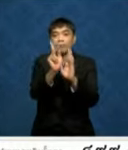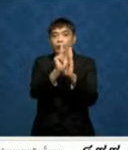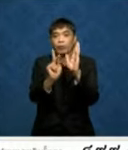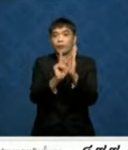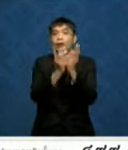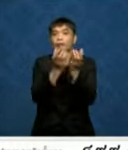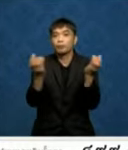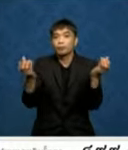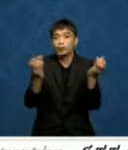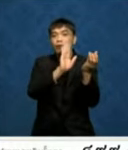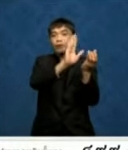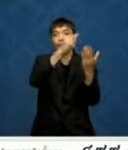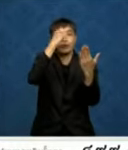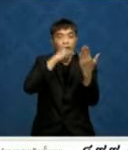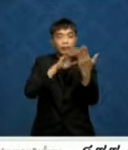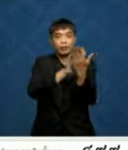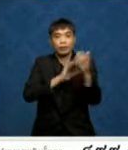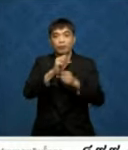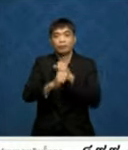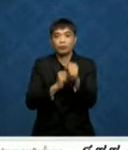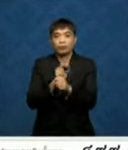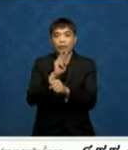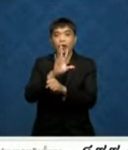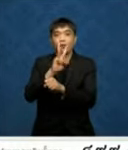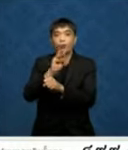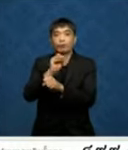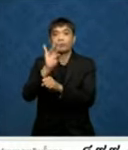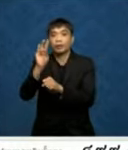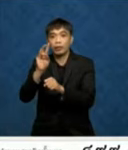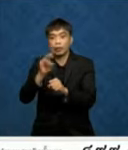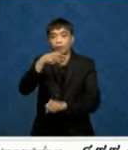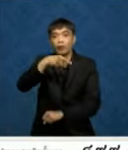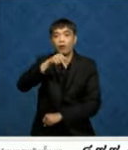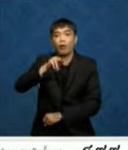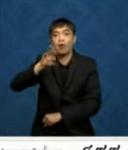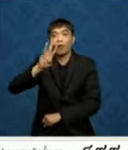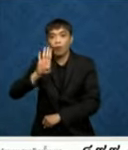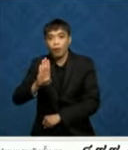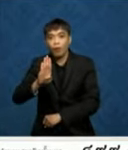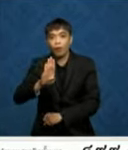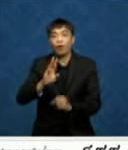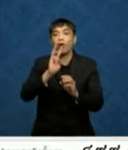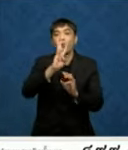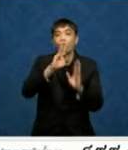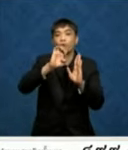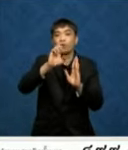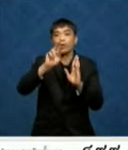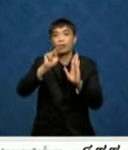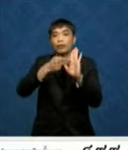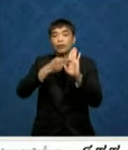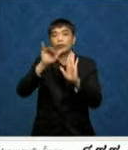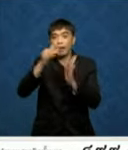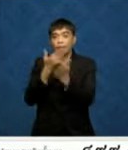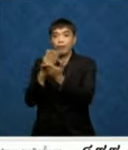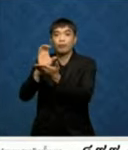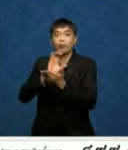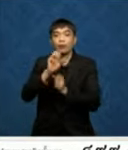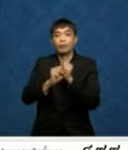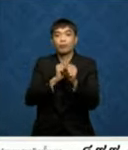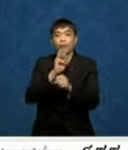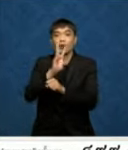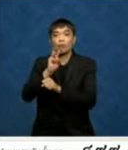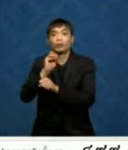ช2560พระราชบัญญัติวินัยการเงินการคลังของรัฐพ.ศ. 2561พระราชบัญญัติวิธี